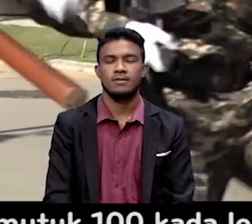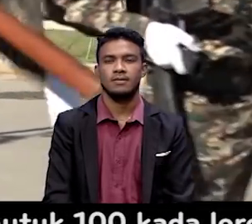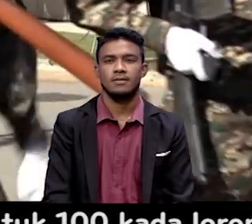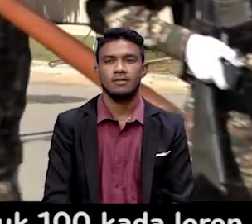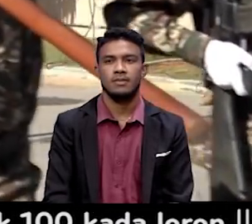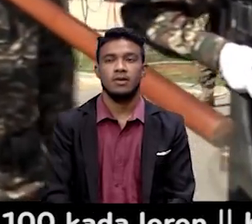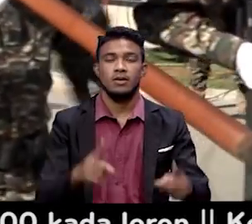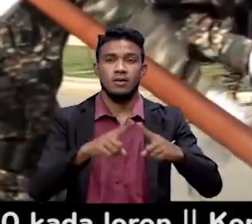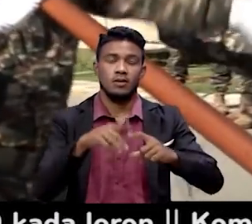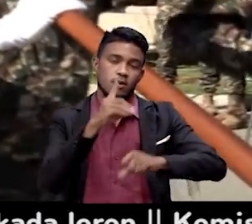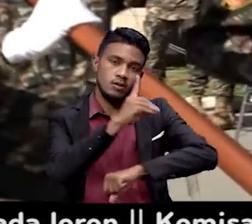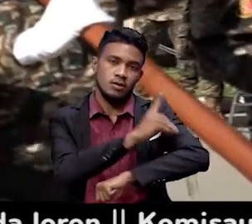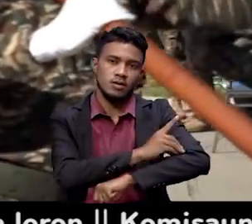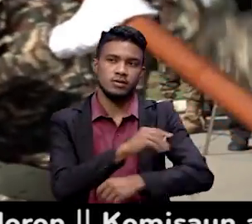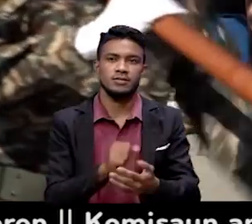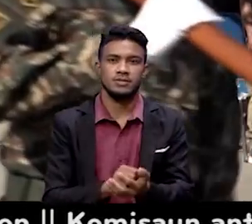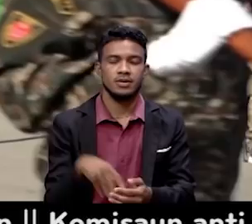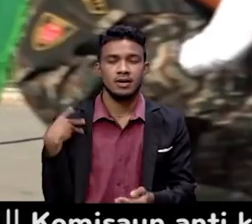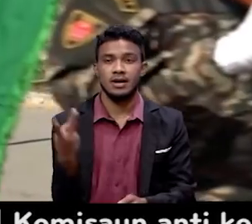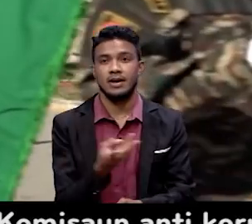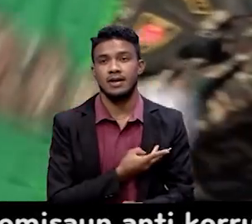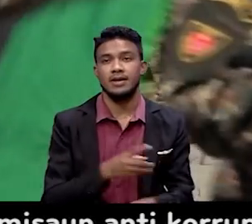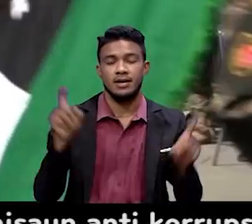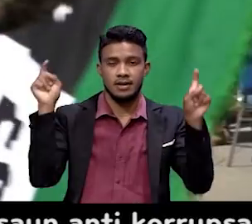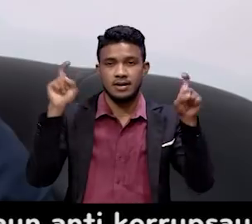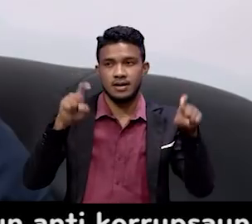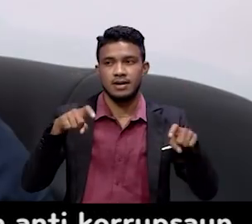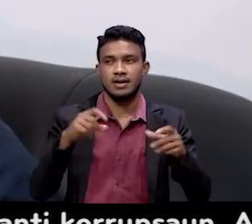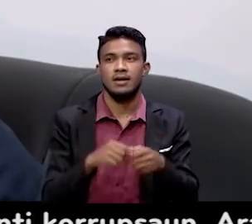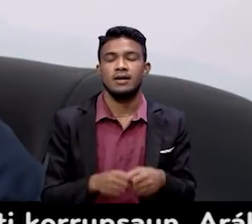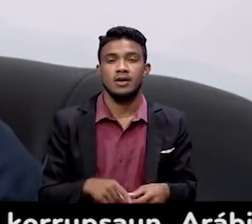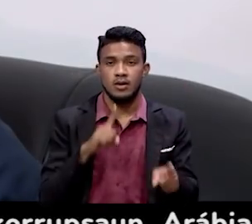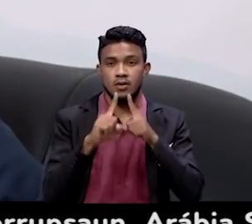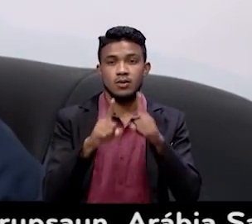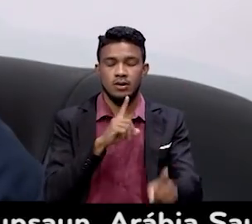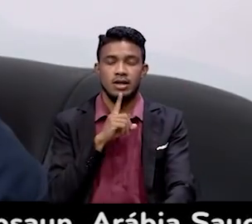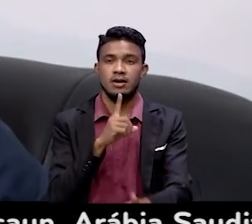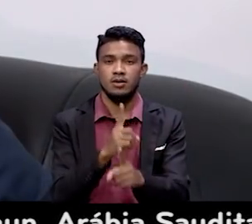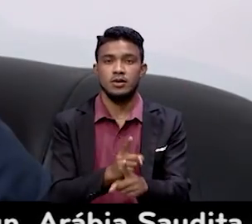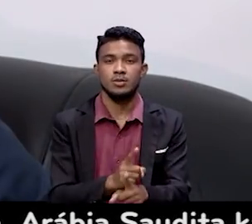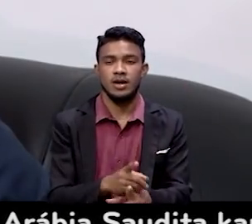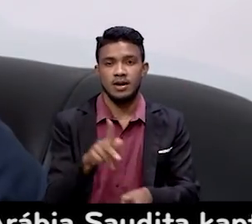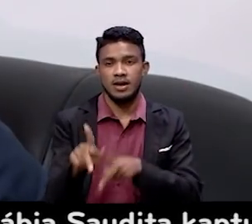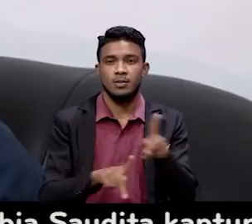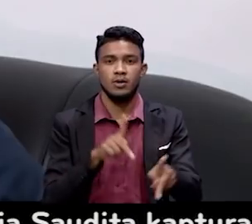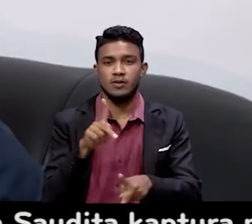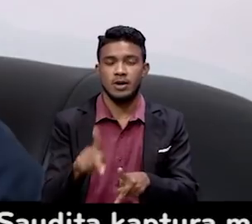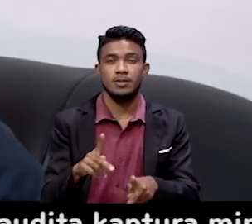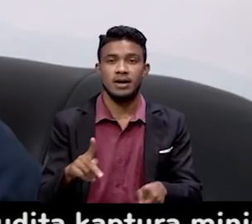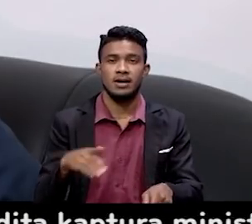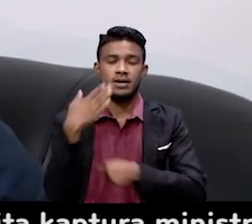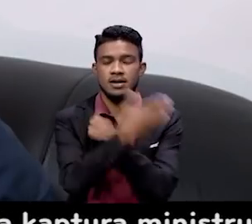Ohin lorong ita tengki hati ten lolos ba povu ne ba nasau